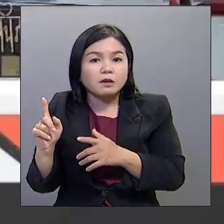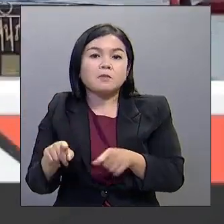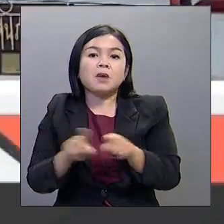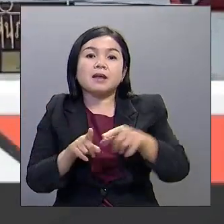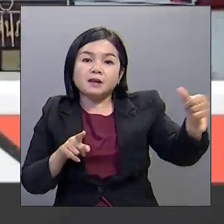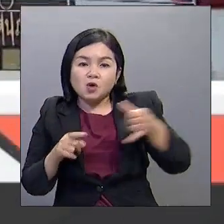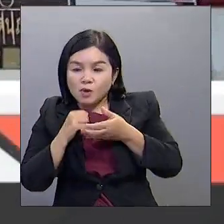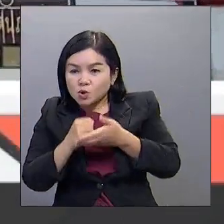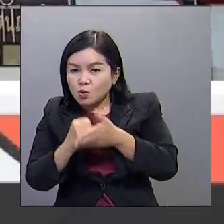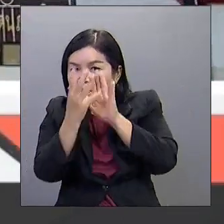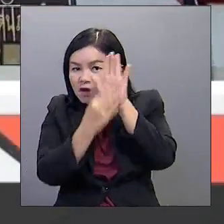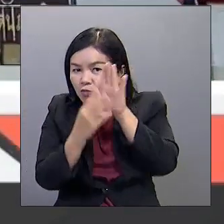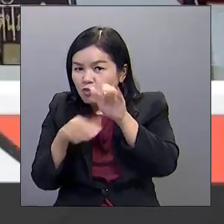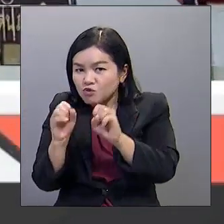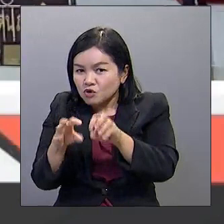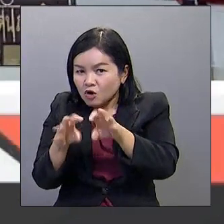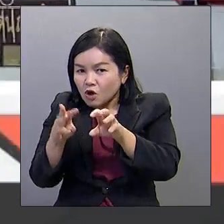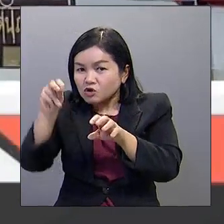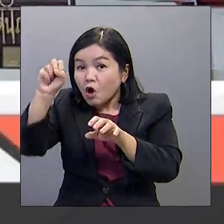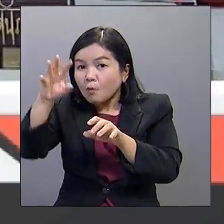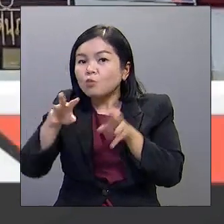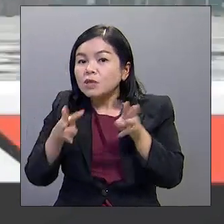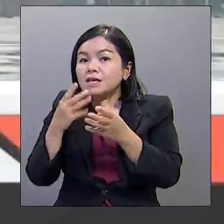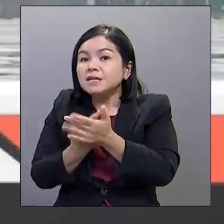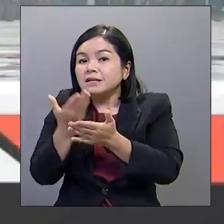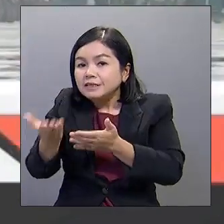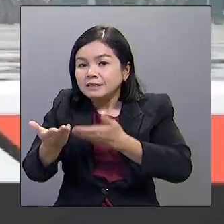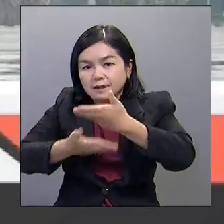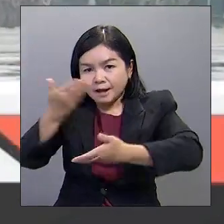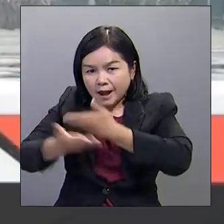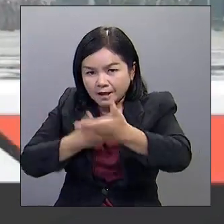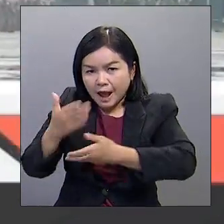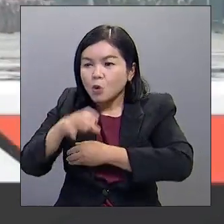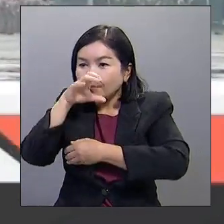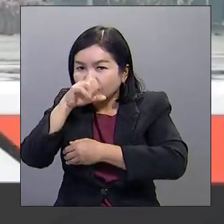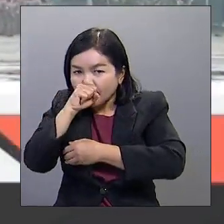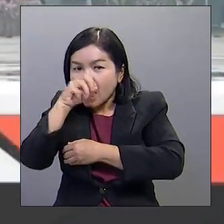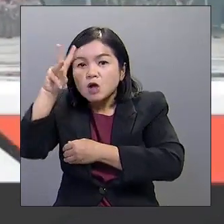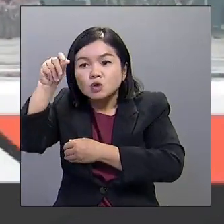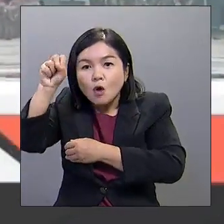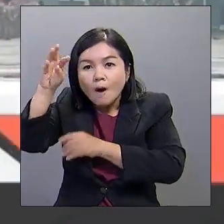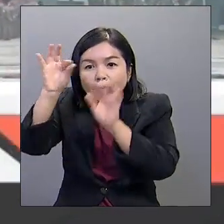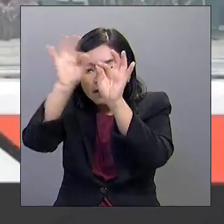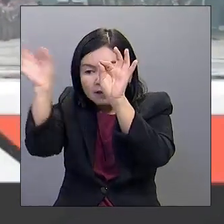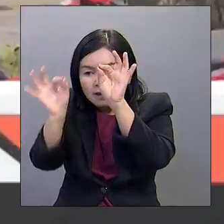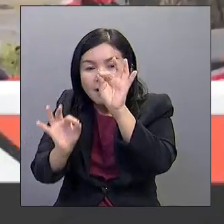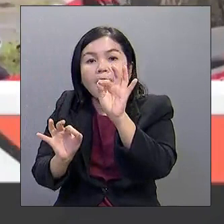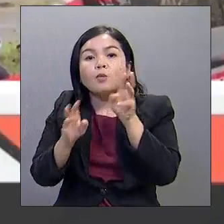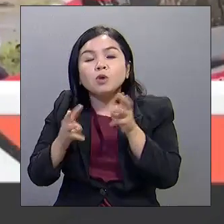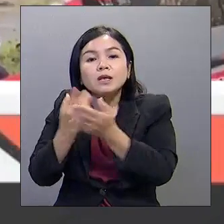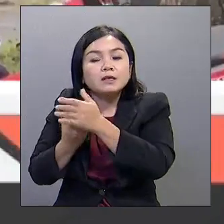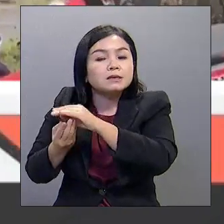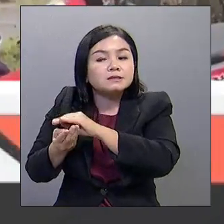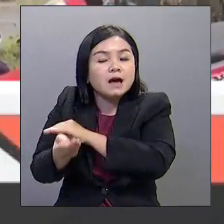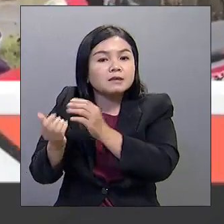แล้วช่องทางติดต่อซื้อขายข้อมูลหรือให้ได้เส้นสายในการจ่ายเงินแล้ว